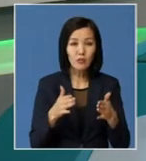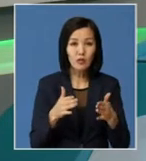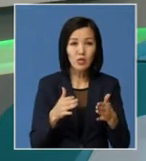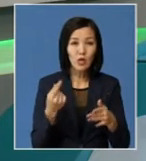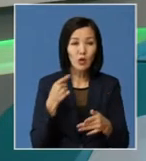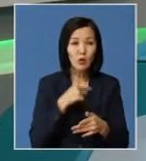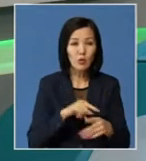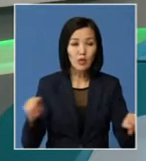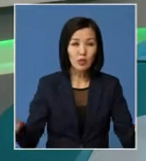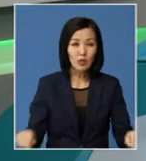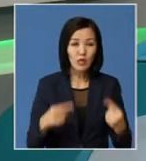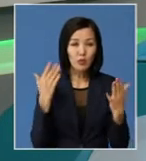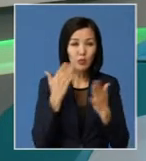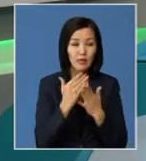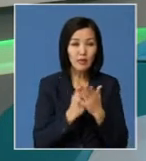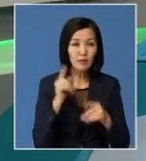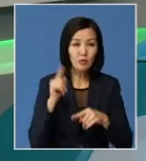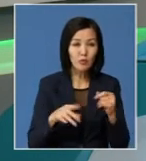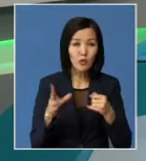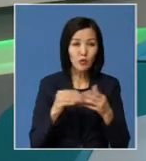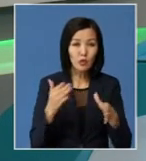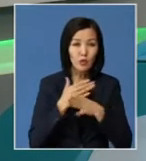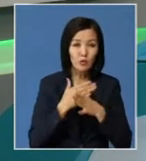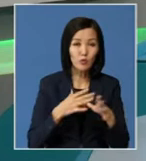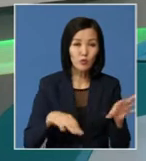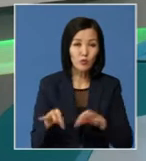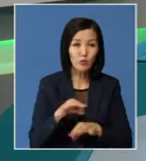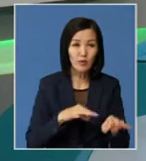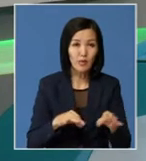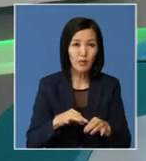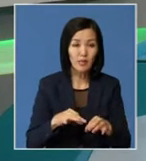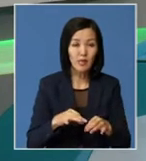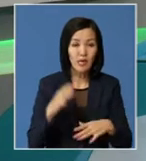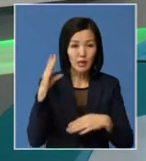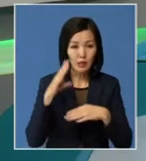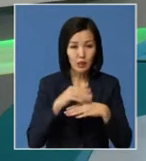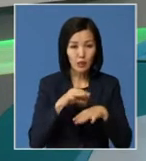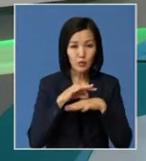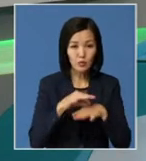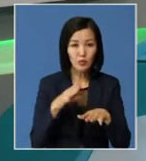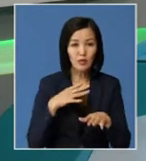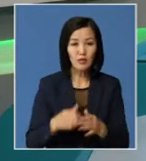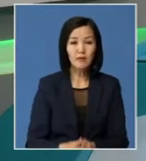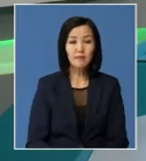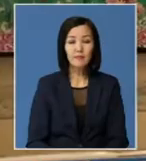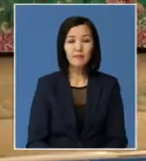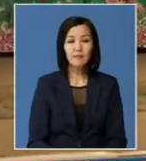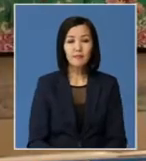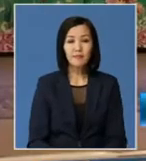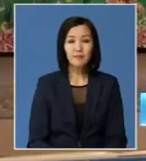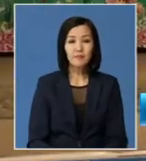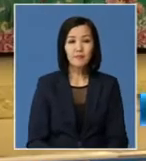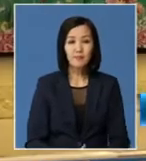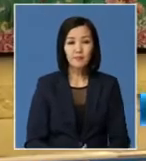азаматтар. Рухани жаңғыру бағдарламасының туған жерге туыңды тік жобасы аясындағы әсерлі кеш жайлы тілші бейне материалында.